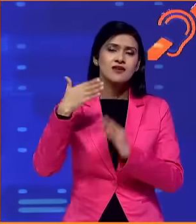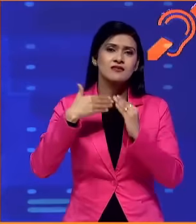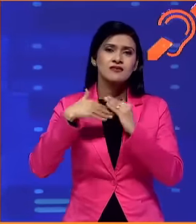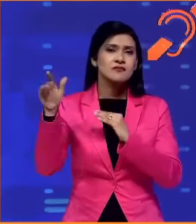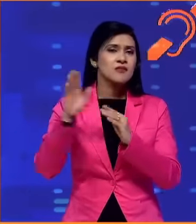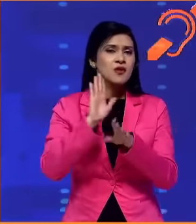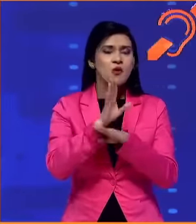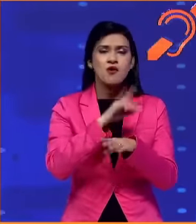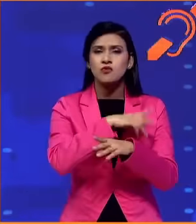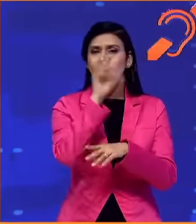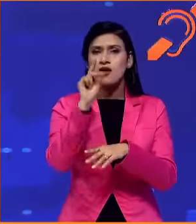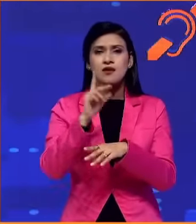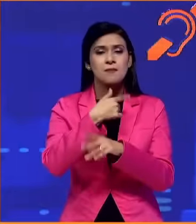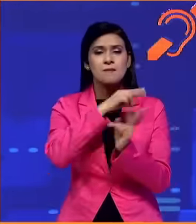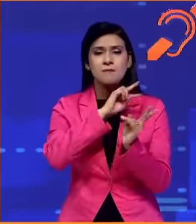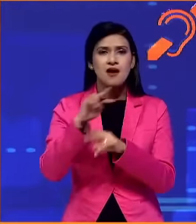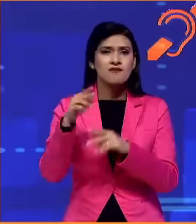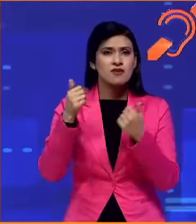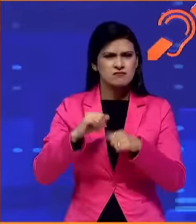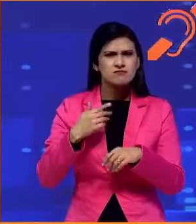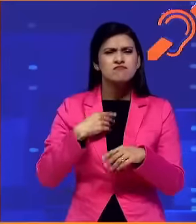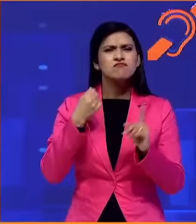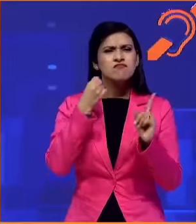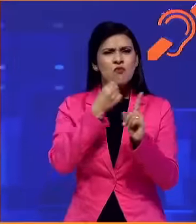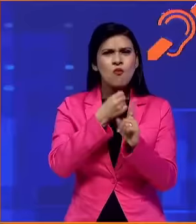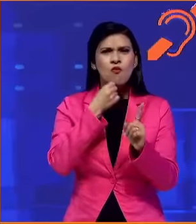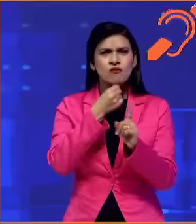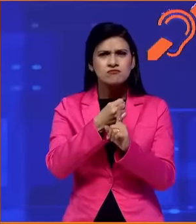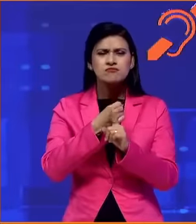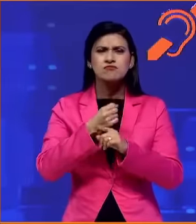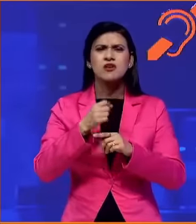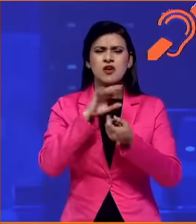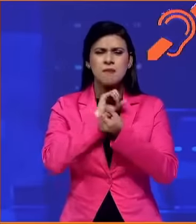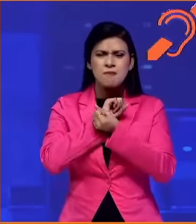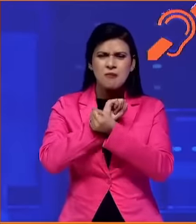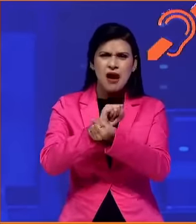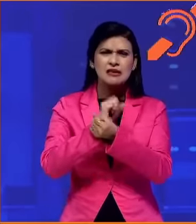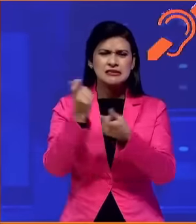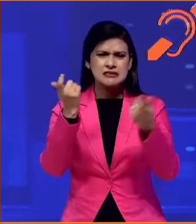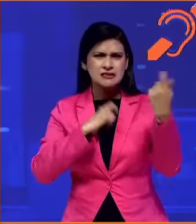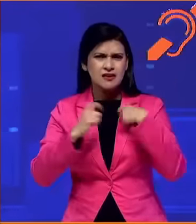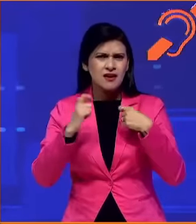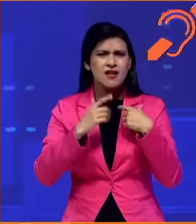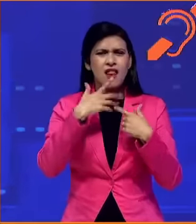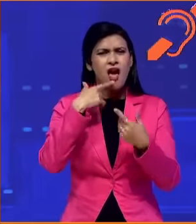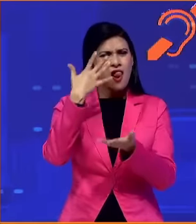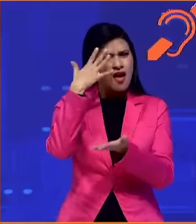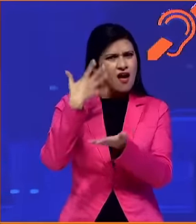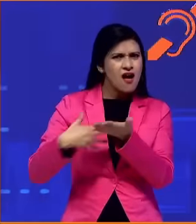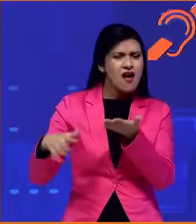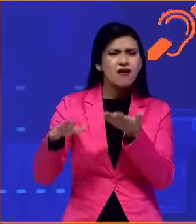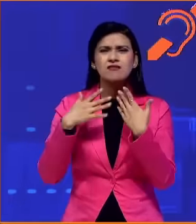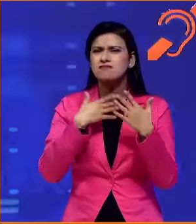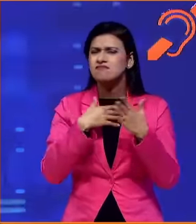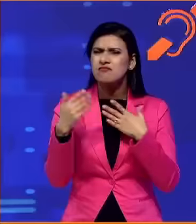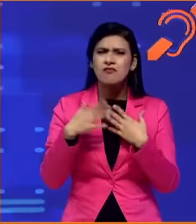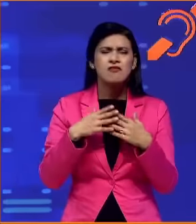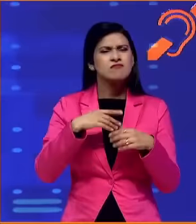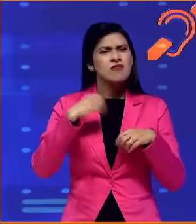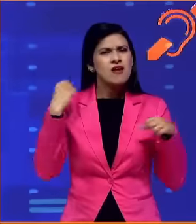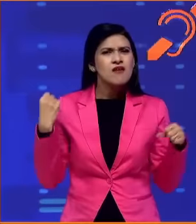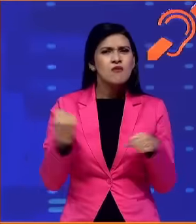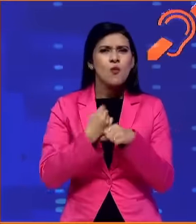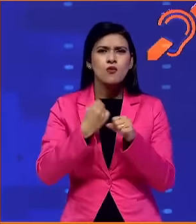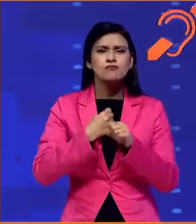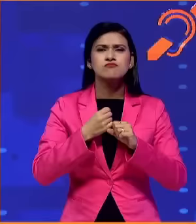मेंहमने इसभाजपासरकारकेखिलाफविरोधप्रदर्शनकिए, प्रदर्शनकिए,जेलगए, लाठीचार्जझेला,खून-पसीनाबहाया, धरनेदिए,